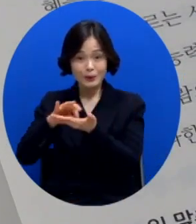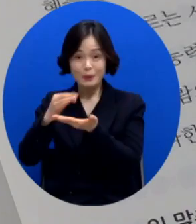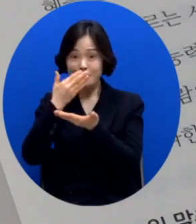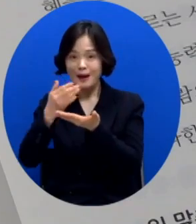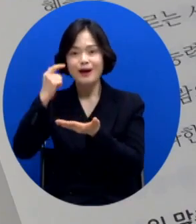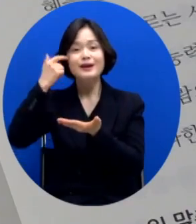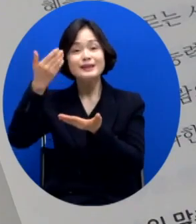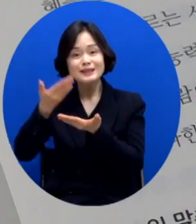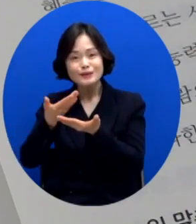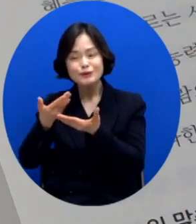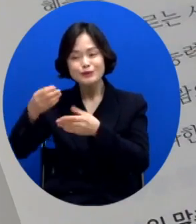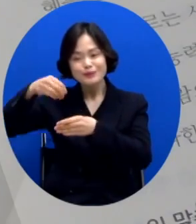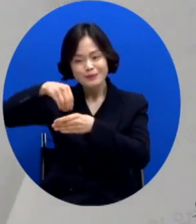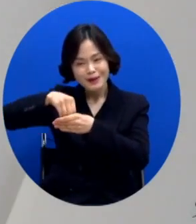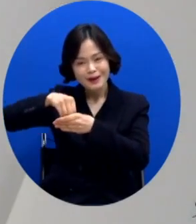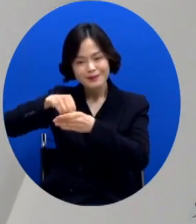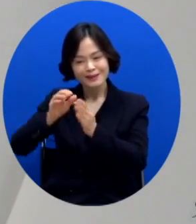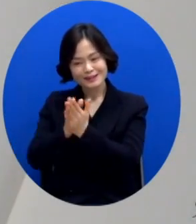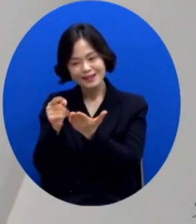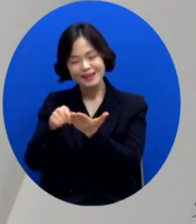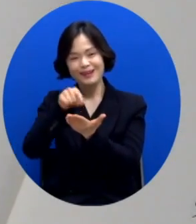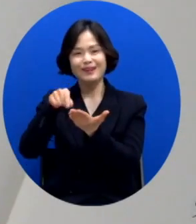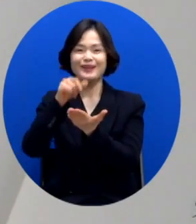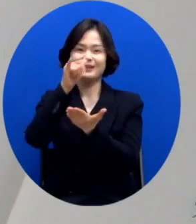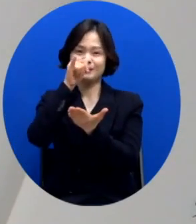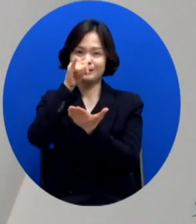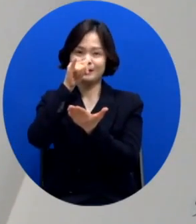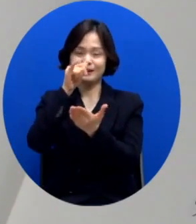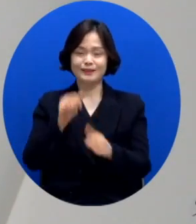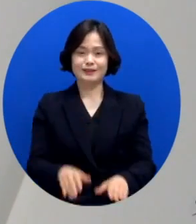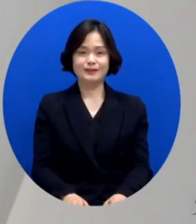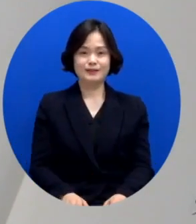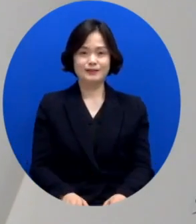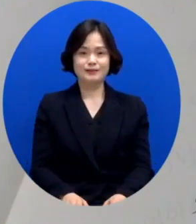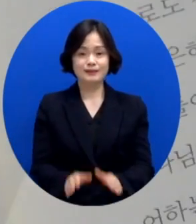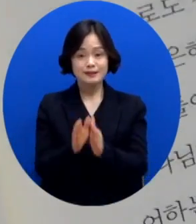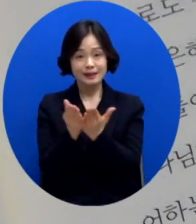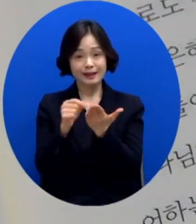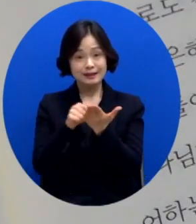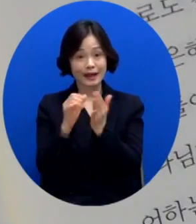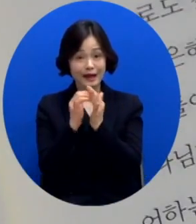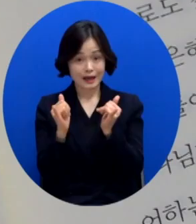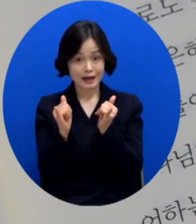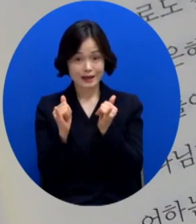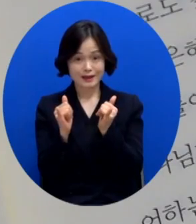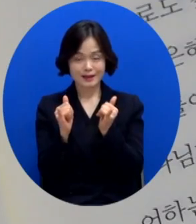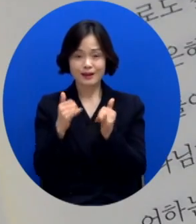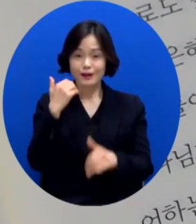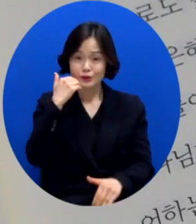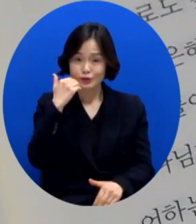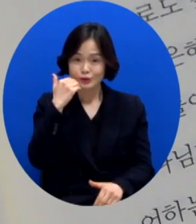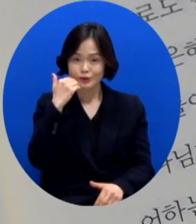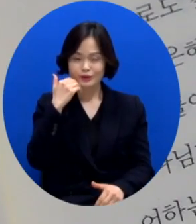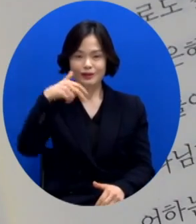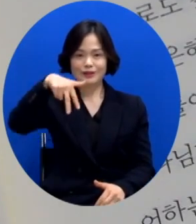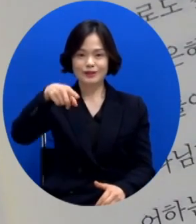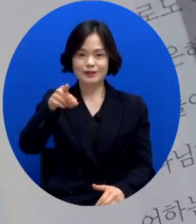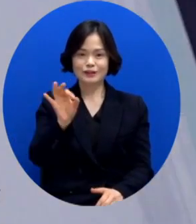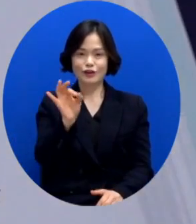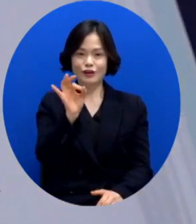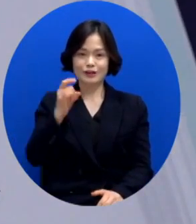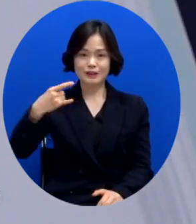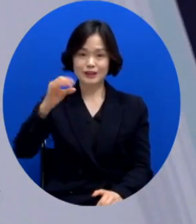담은 나누어 보기도 장끝마다 포함됐습니다. 책을 쓴 기쁨의 교회 정의여 목사는 책을